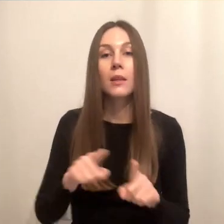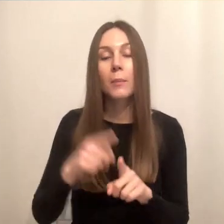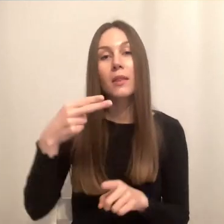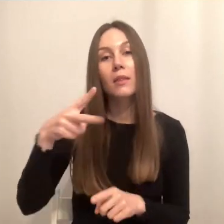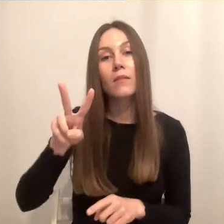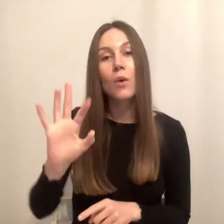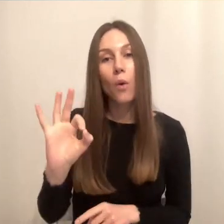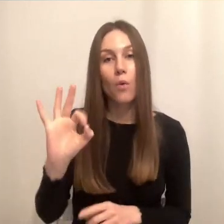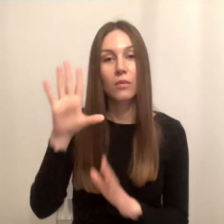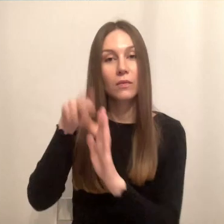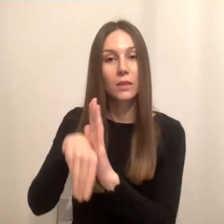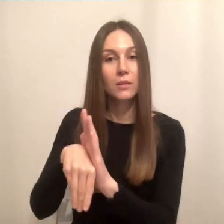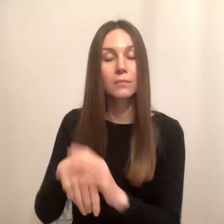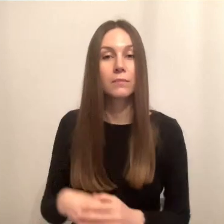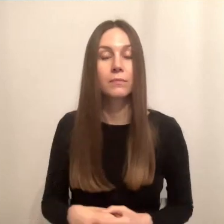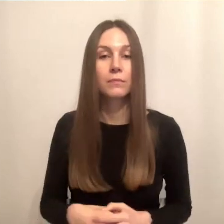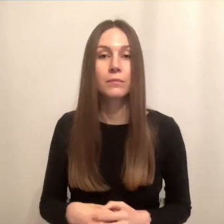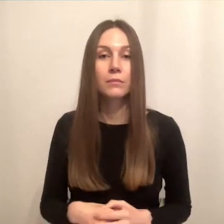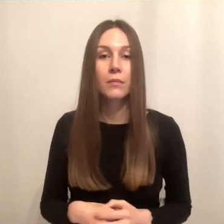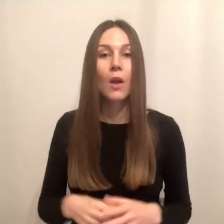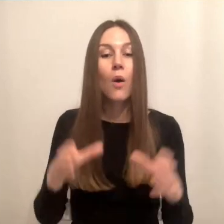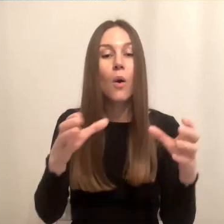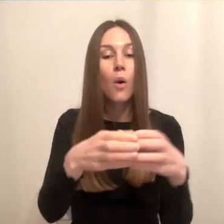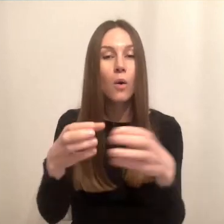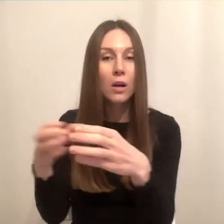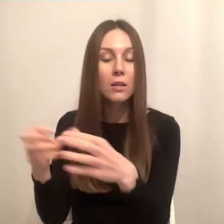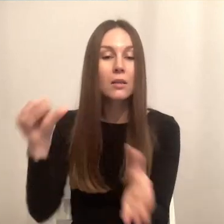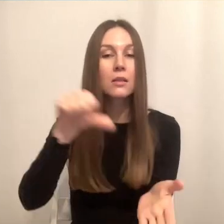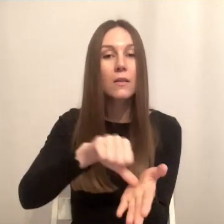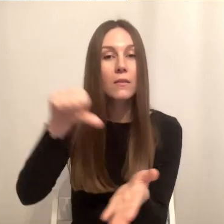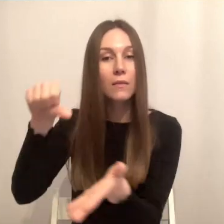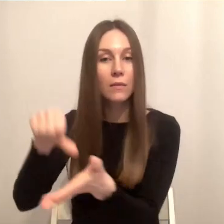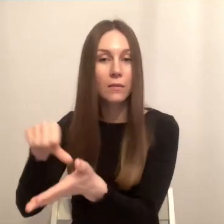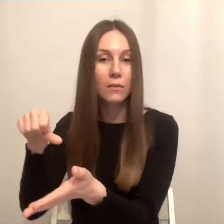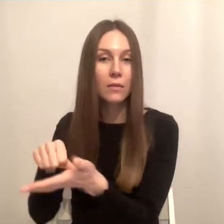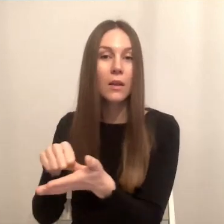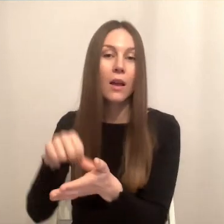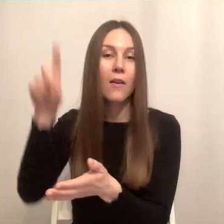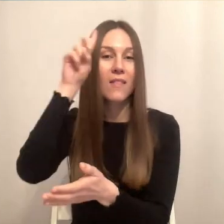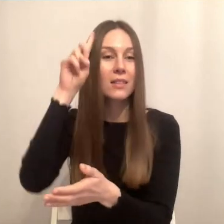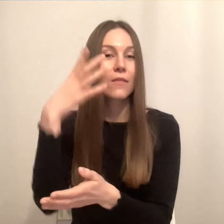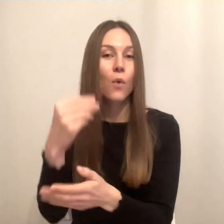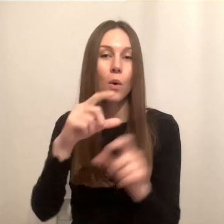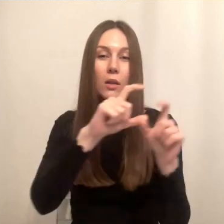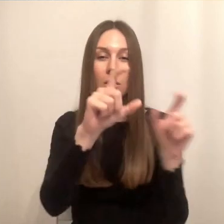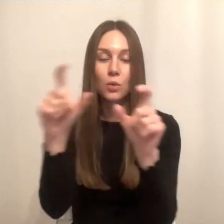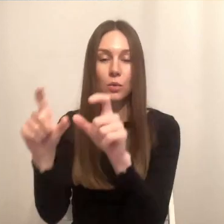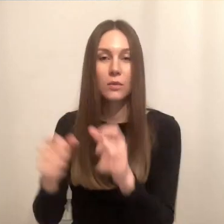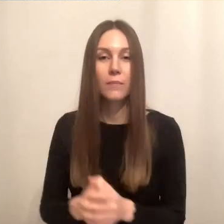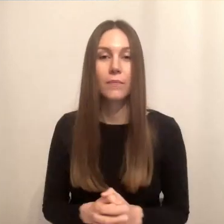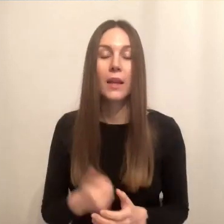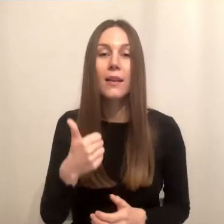žmogus. Teko atstovauti ne vieną organizaciją valstybės institucijose. Iš mano gerų savybių turbūt